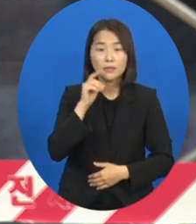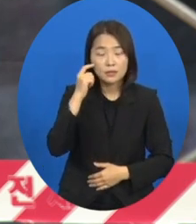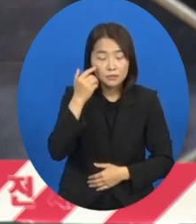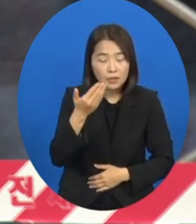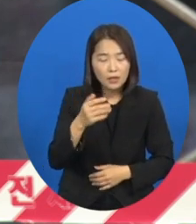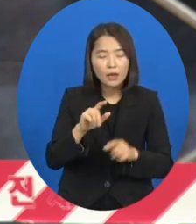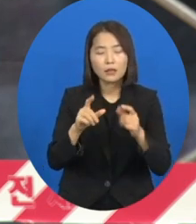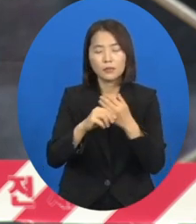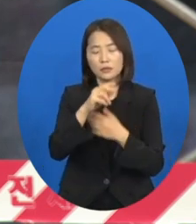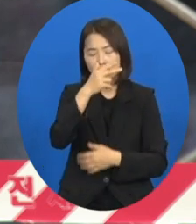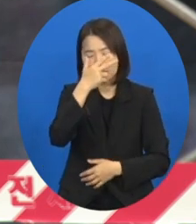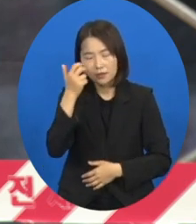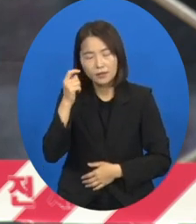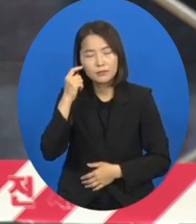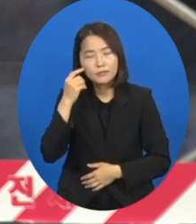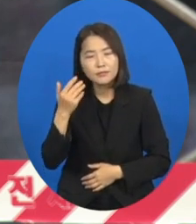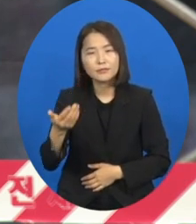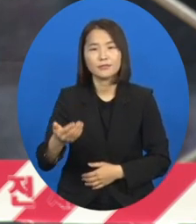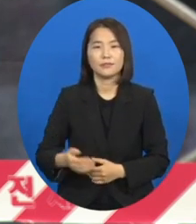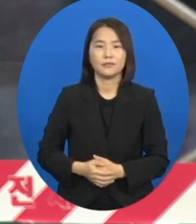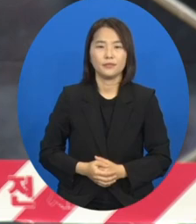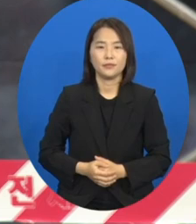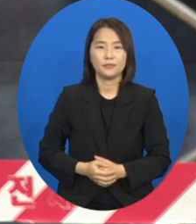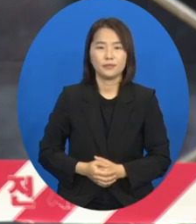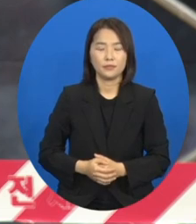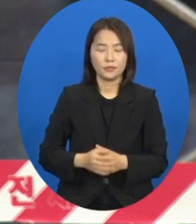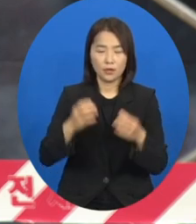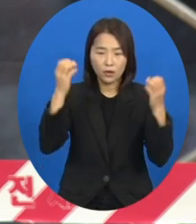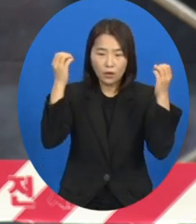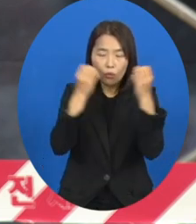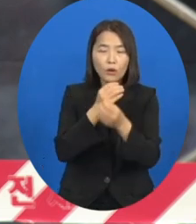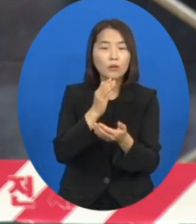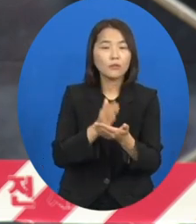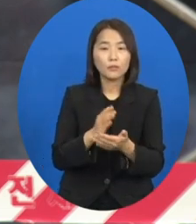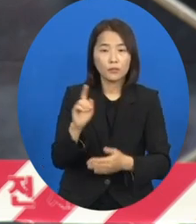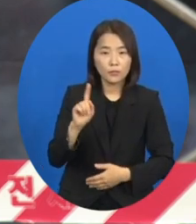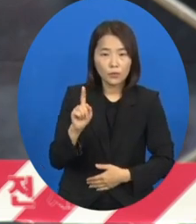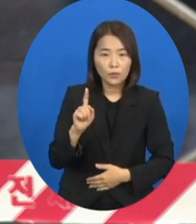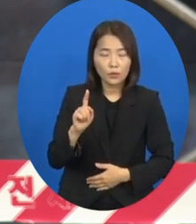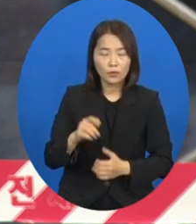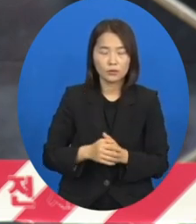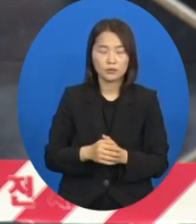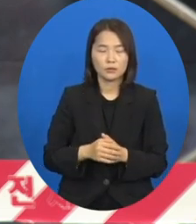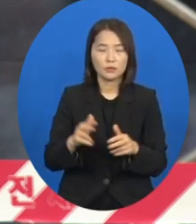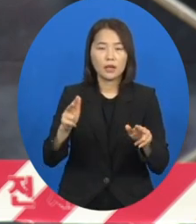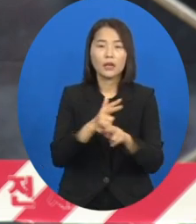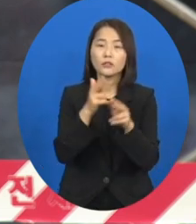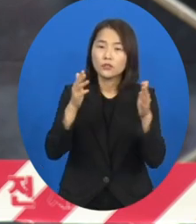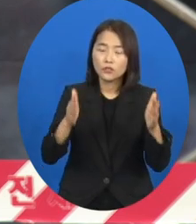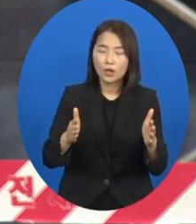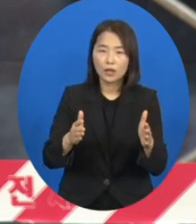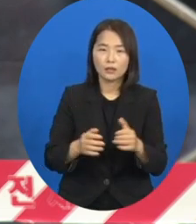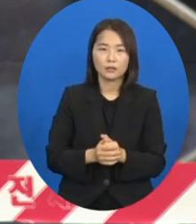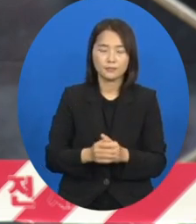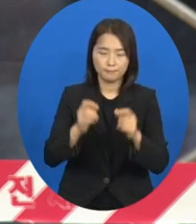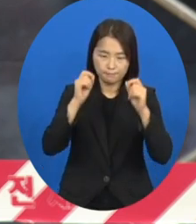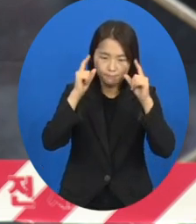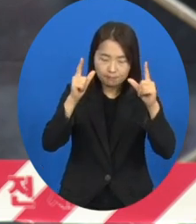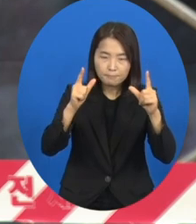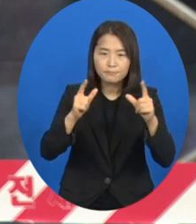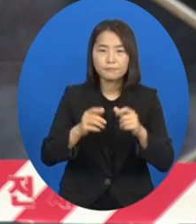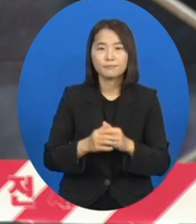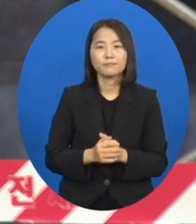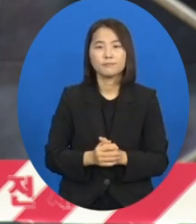아니면 잠들어 있으신가요? 우리가 오해하지 말아야 될 것이 우리가 이번 한 주간 새벽을